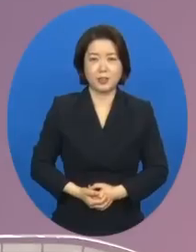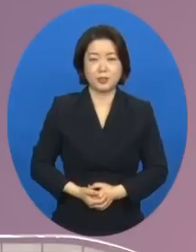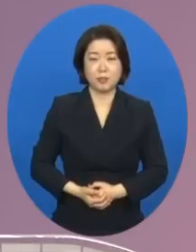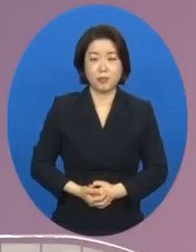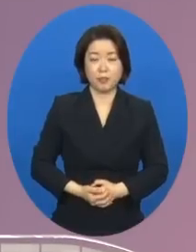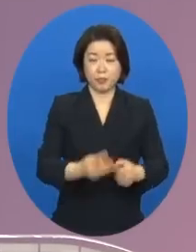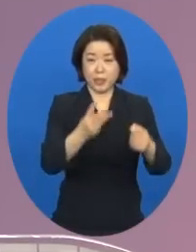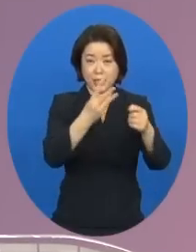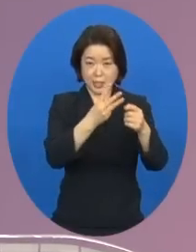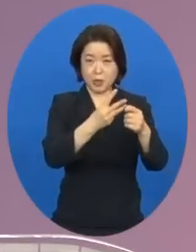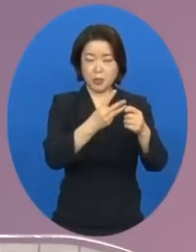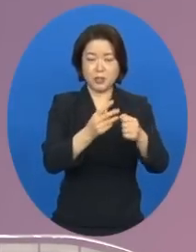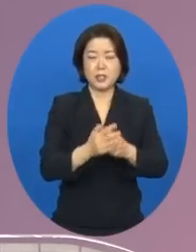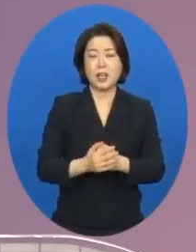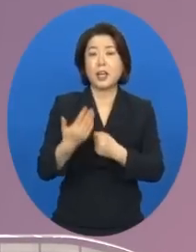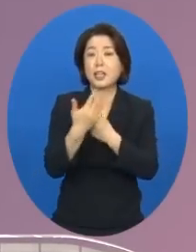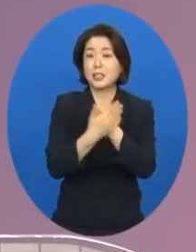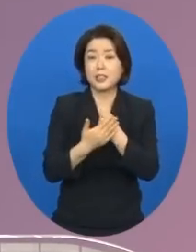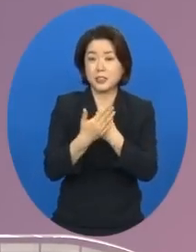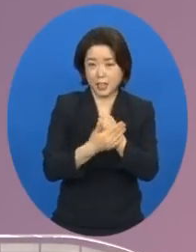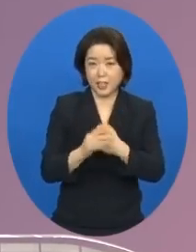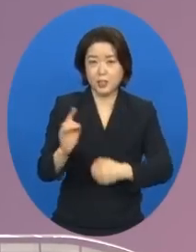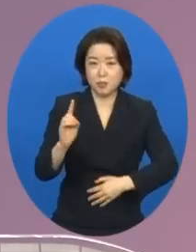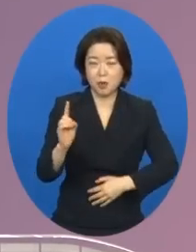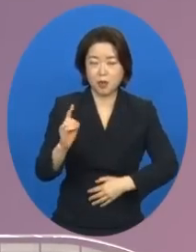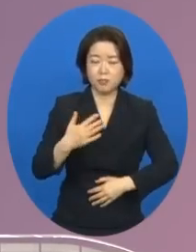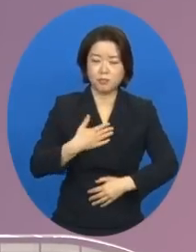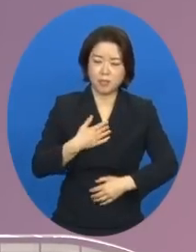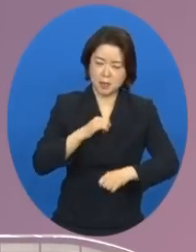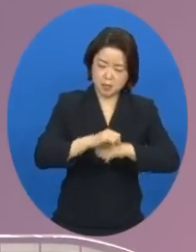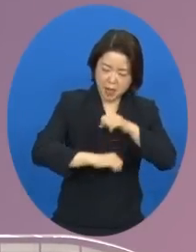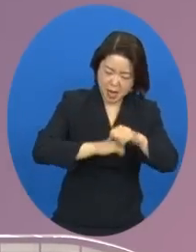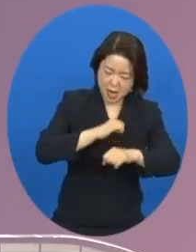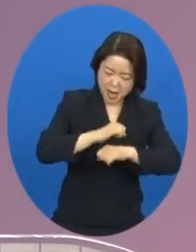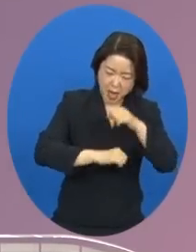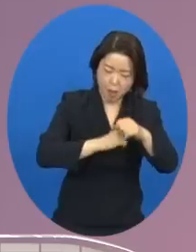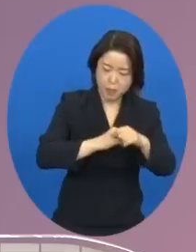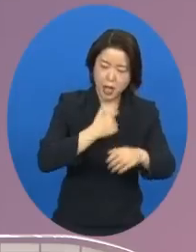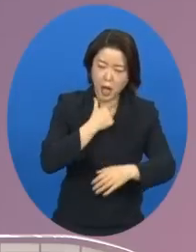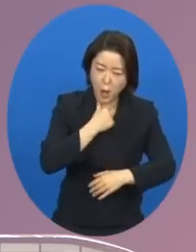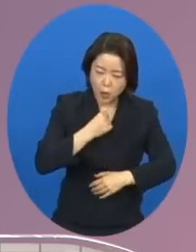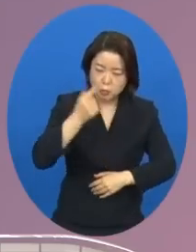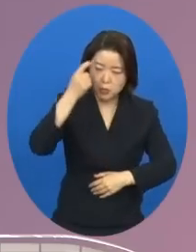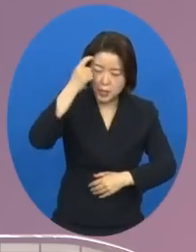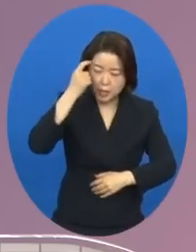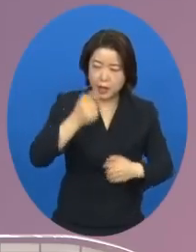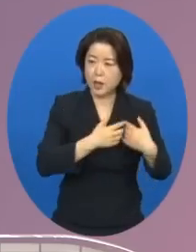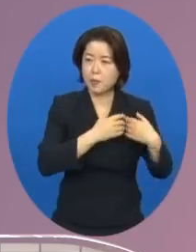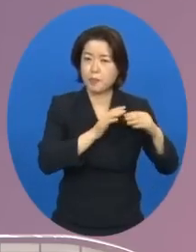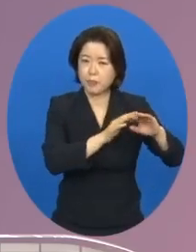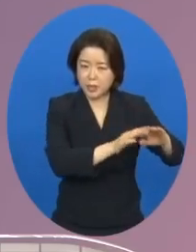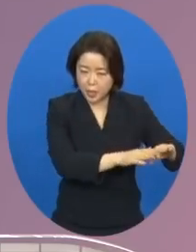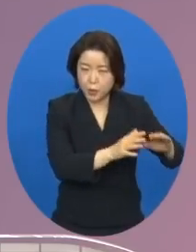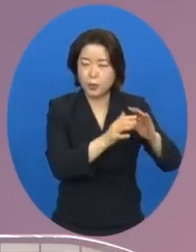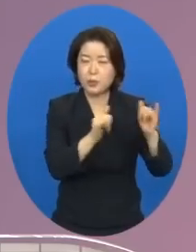세 번째로 은혜는 마음대로 하려는 생각을 내려놓은 사람을 통하여 흐르게 됩니다.